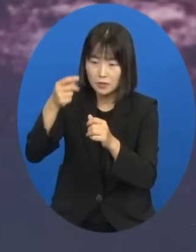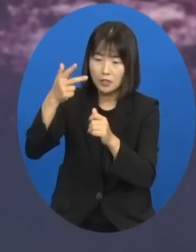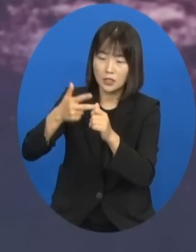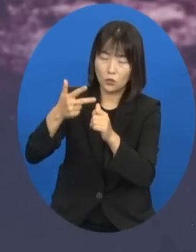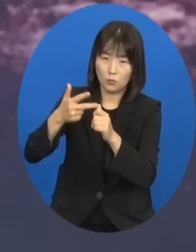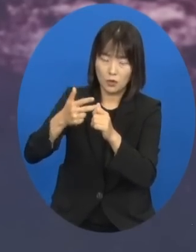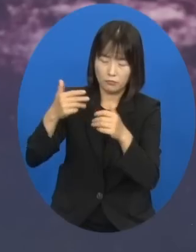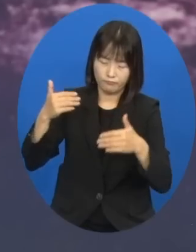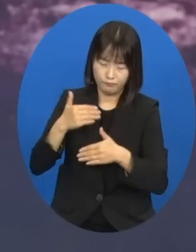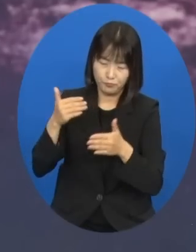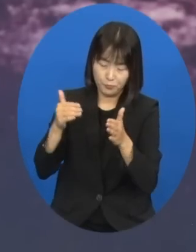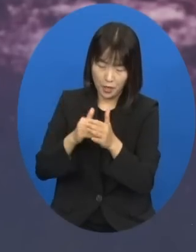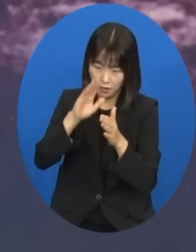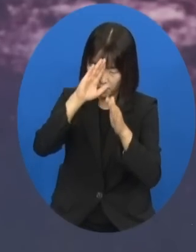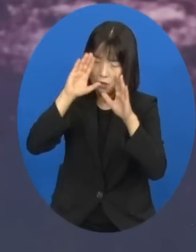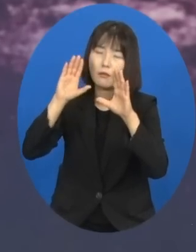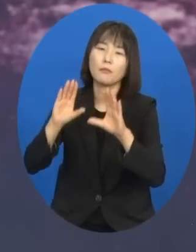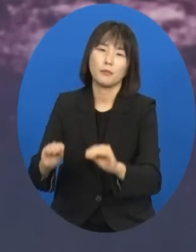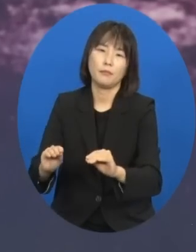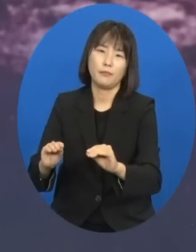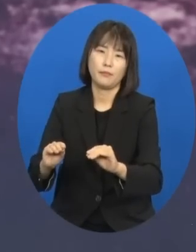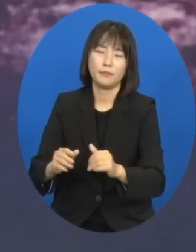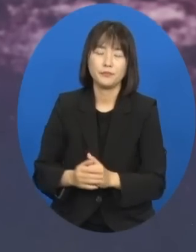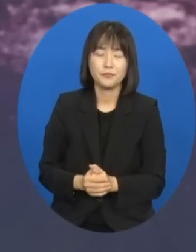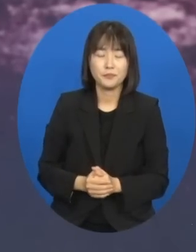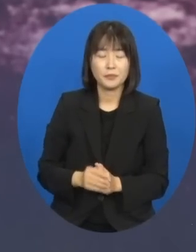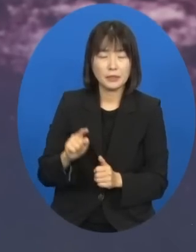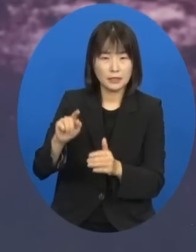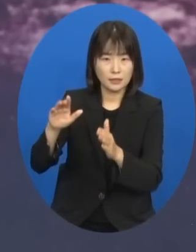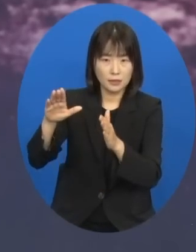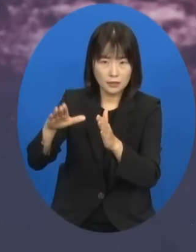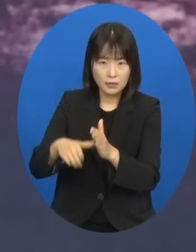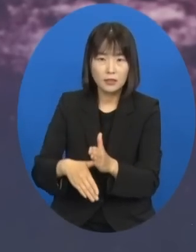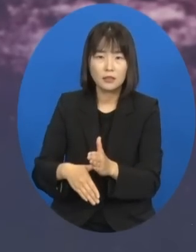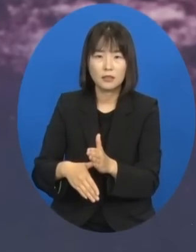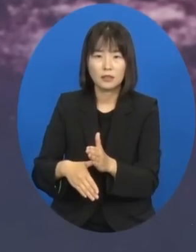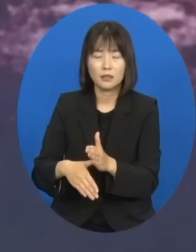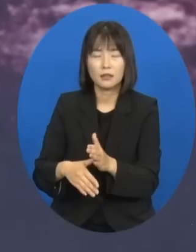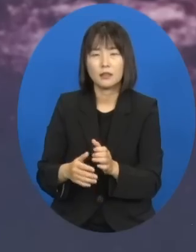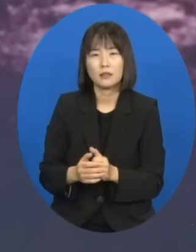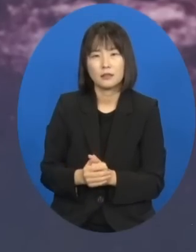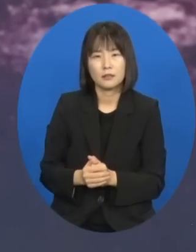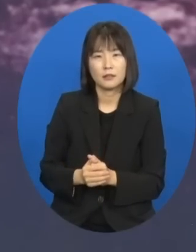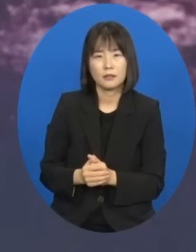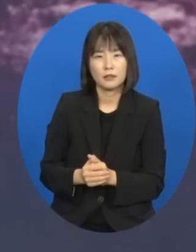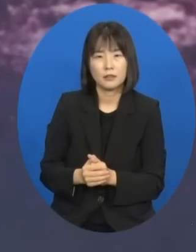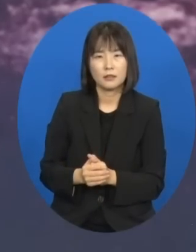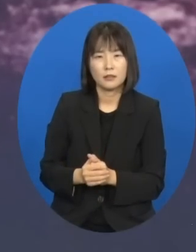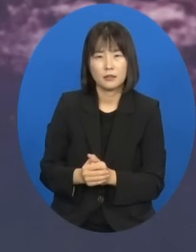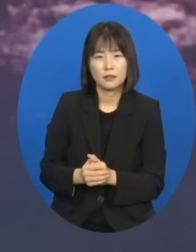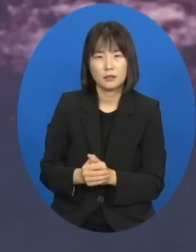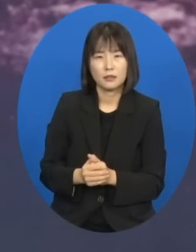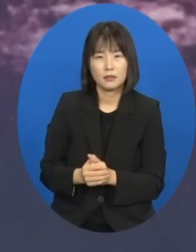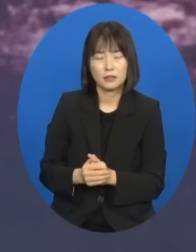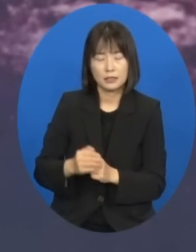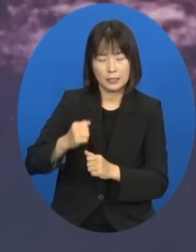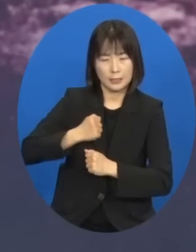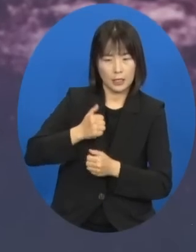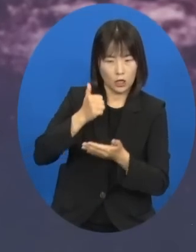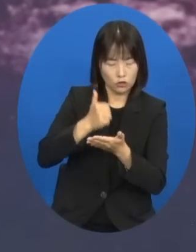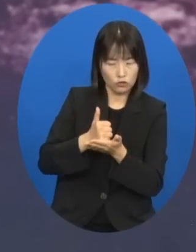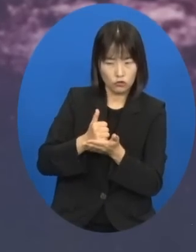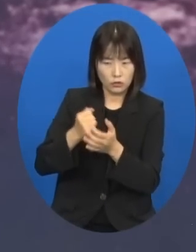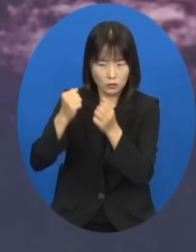이것도 되게 중요한 메시지죠. 그 시기에 그 시간에 있어야 할 장소에 그가 만약에 있지 않고